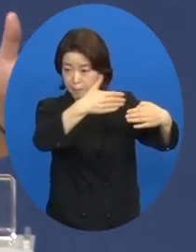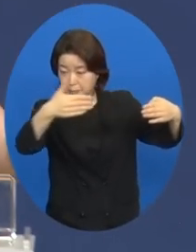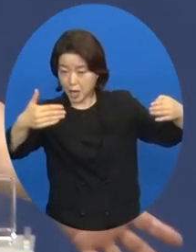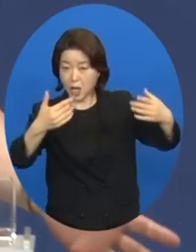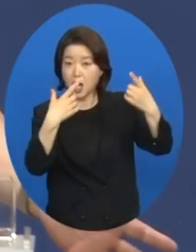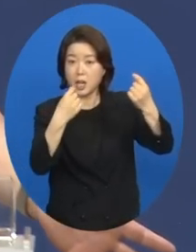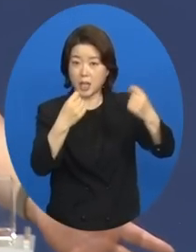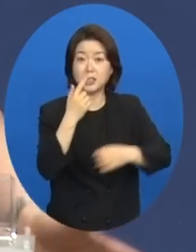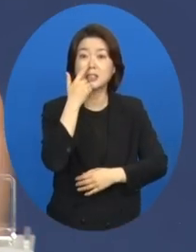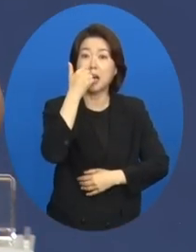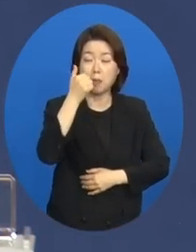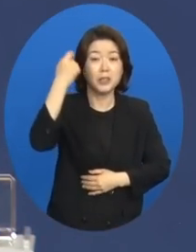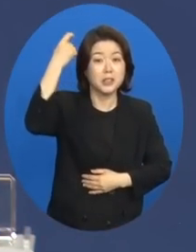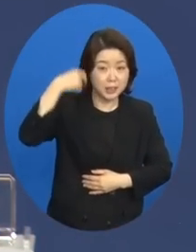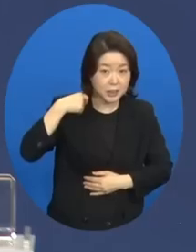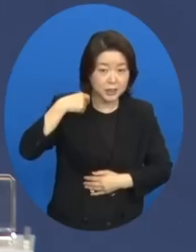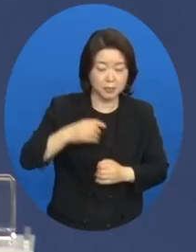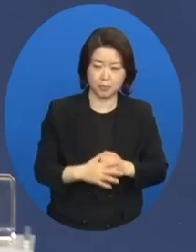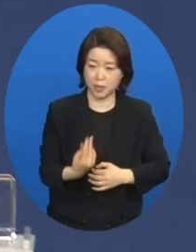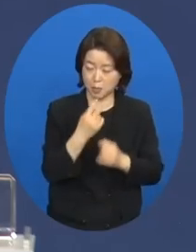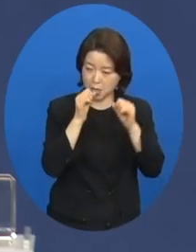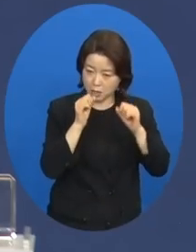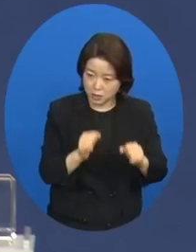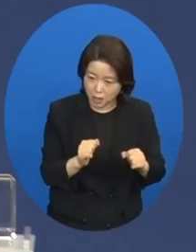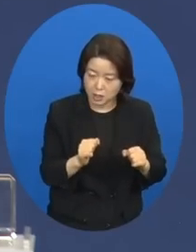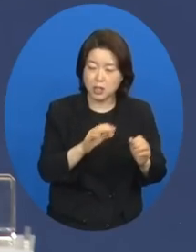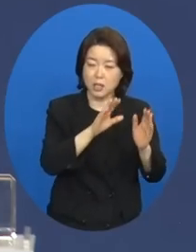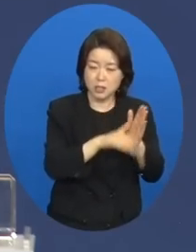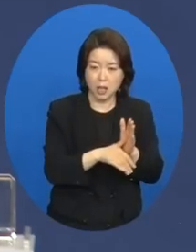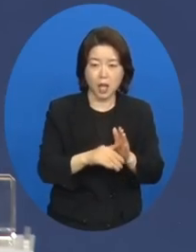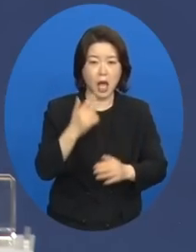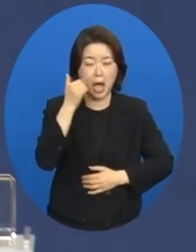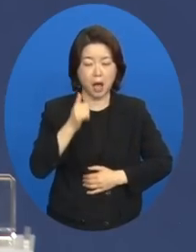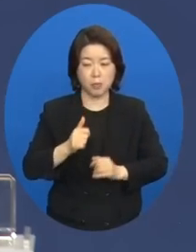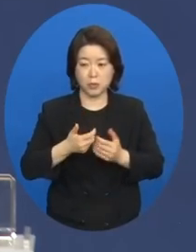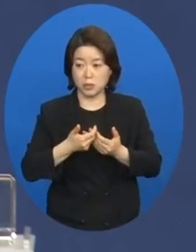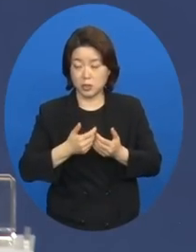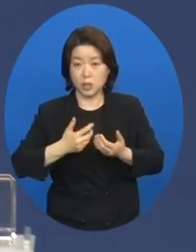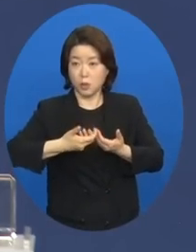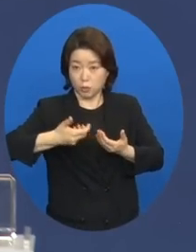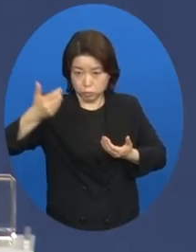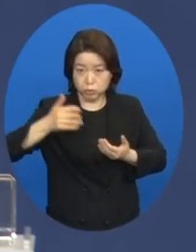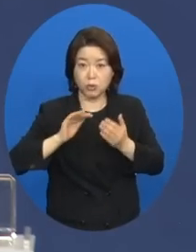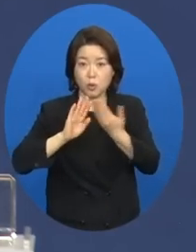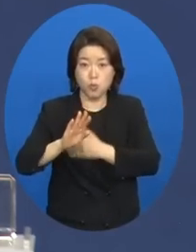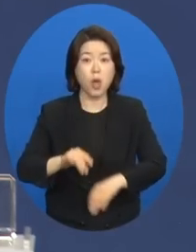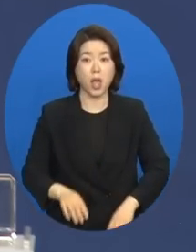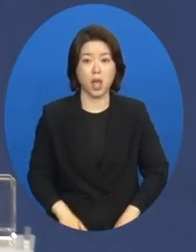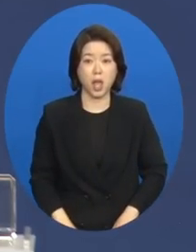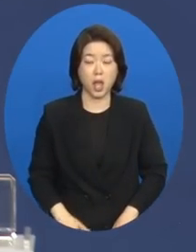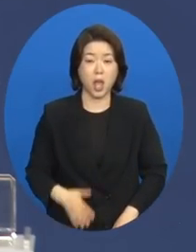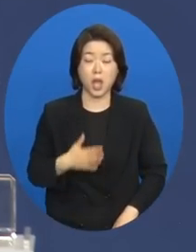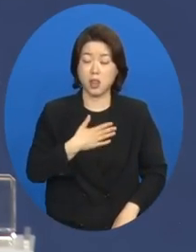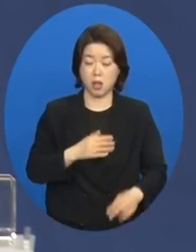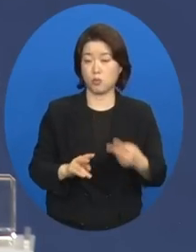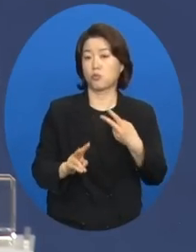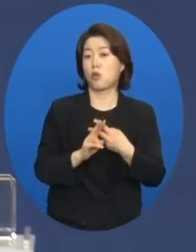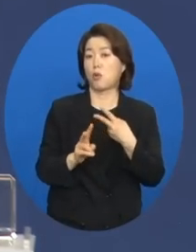아버지가 생존했을 때하고 아버지가 사라지고 난 뒤에 와우. 저 중학교 2학년